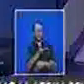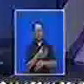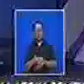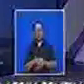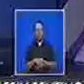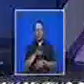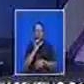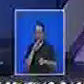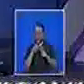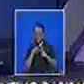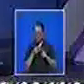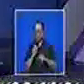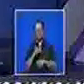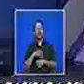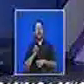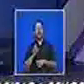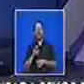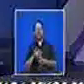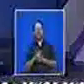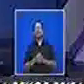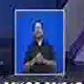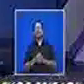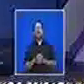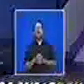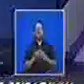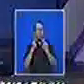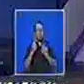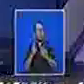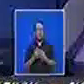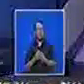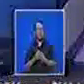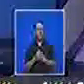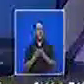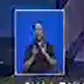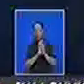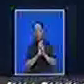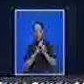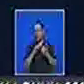B. Oh, baik. Kita akan simak bersama-sama studi kasus B.